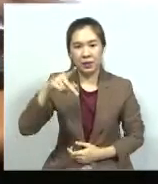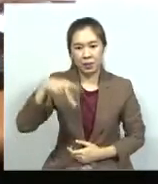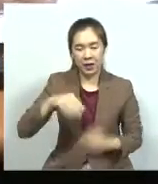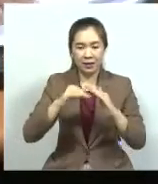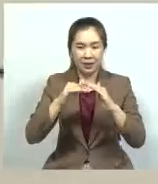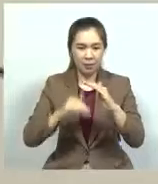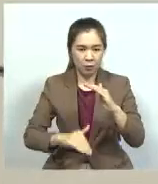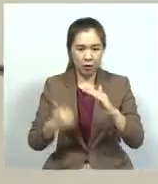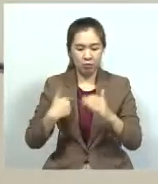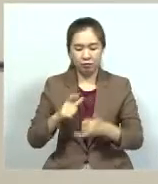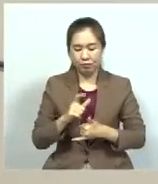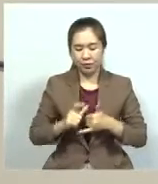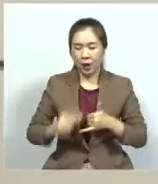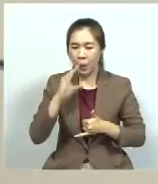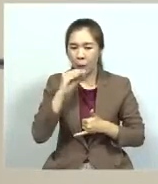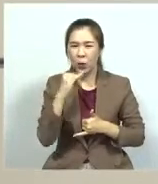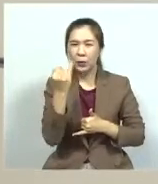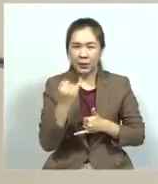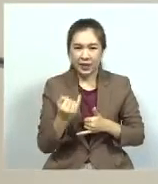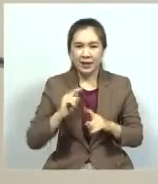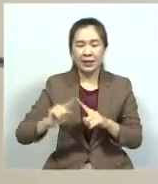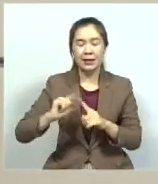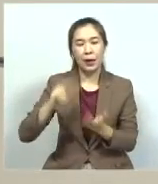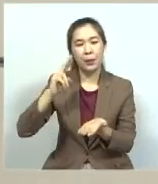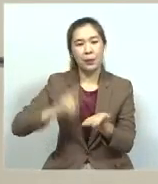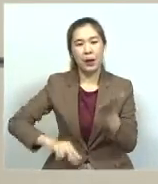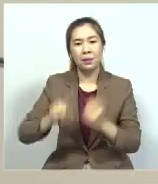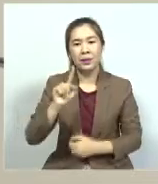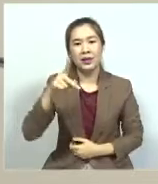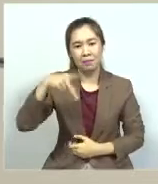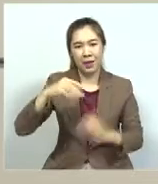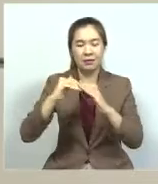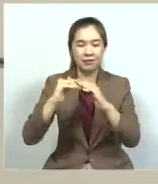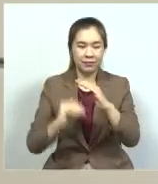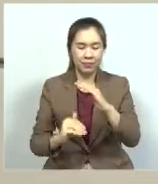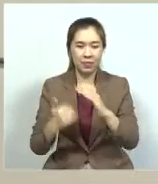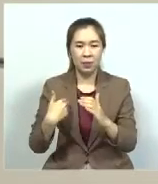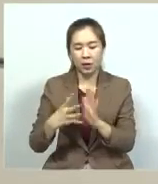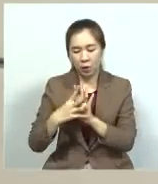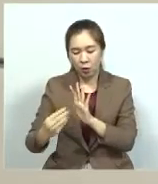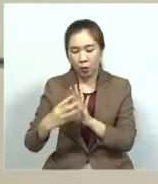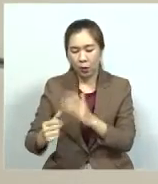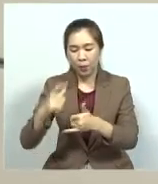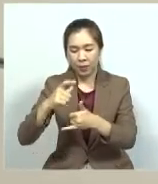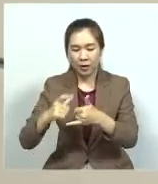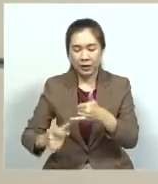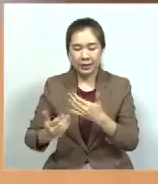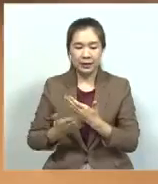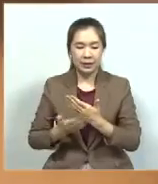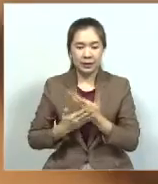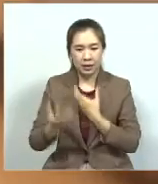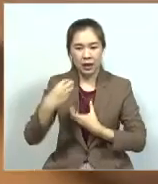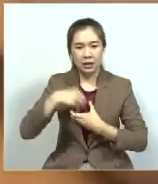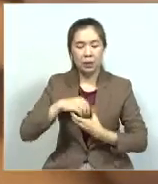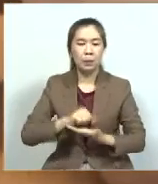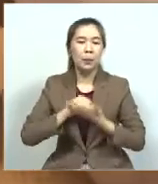าทและฐานแสดงกิริยาวาจาไม่สุภาพมีโทษปรับไม่เกิน 1,000 บาทพร้อมทั้งอบรมความประพฤติสร้างจิตสำนึก